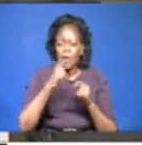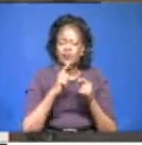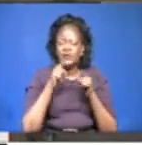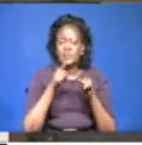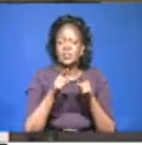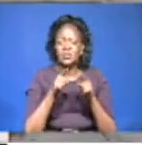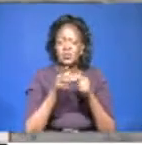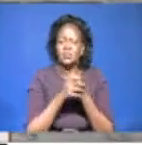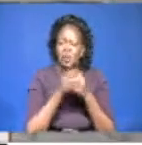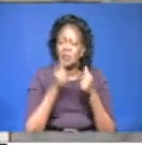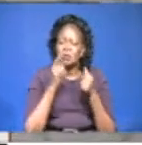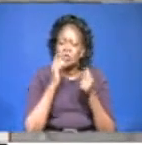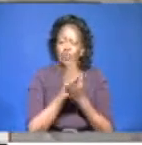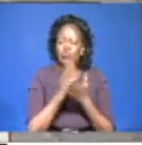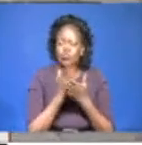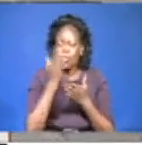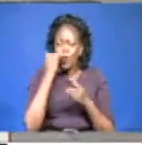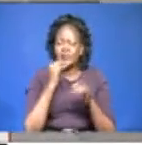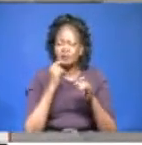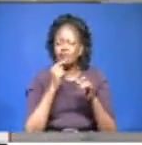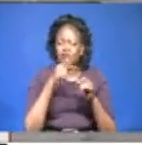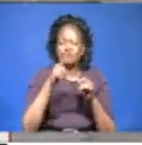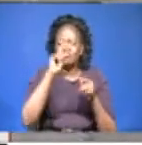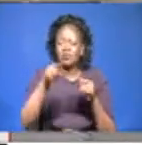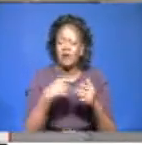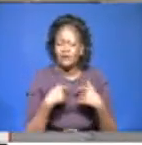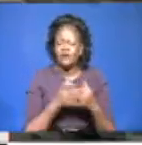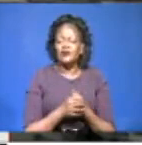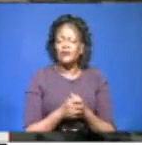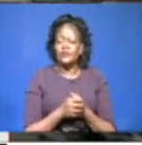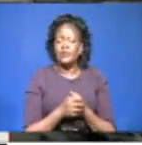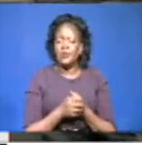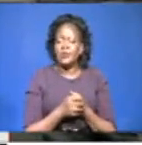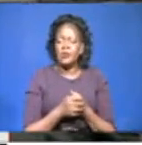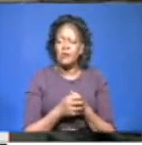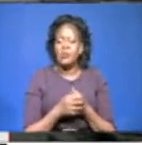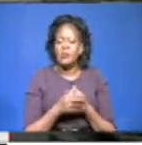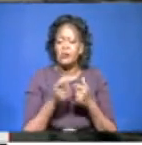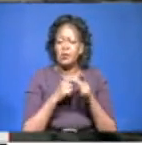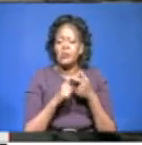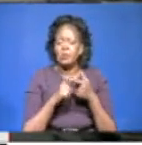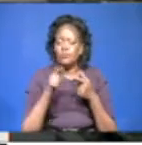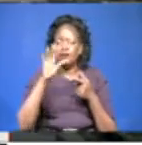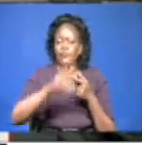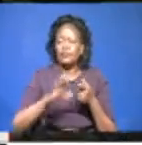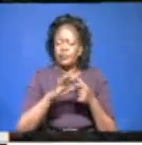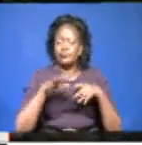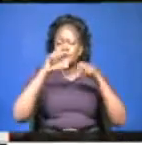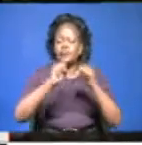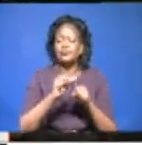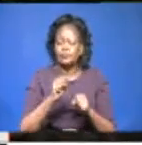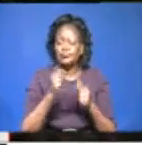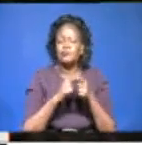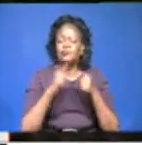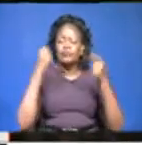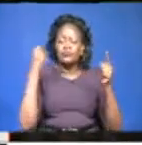meli zake kupitia vindege visivyoendeshwa na rubani katika bahari ya Black kwenye jimbo lililotwaliwa la Crimea. Mashambulizi